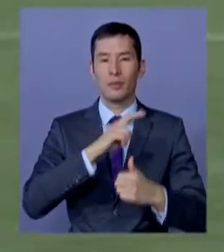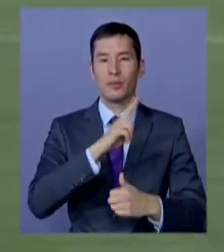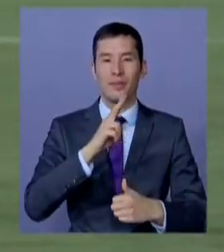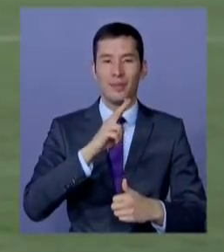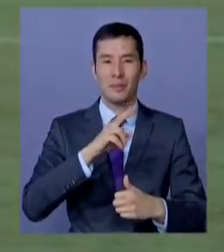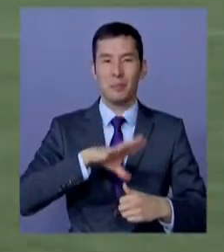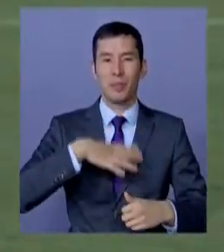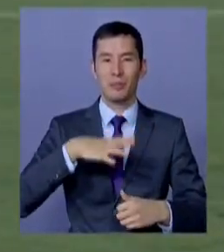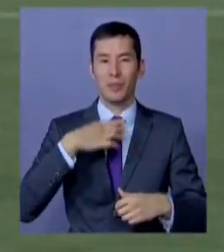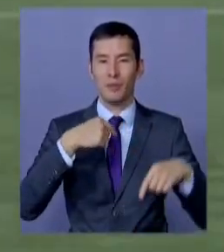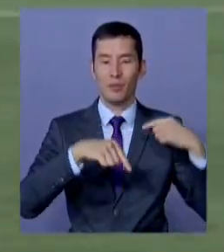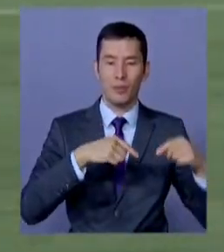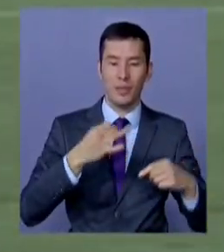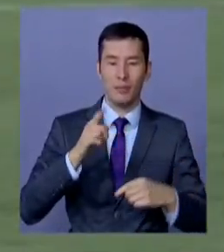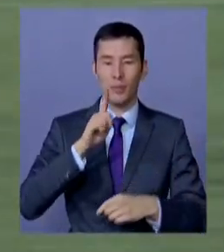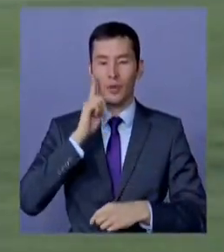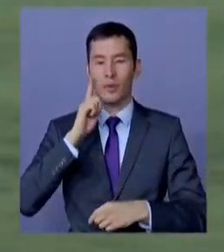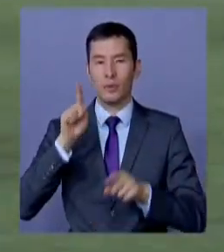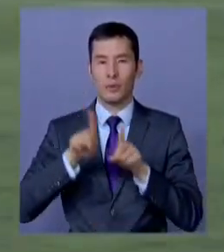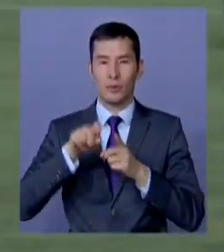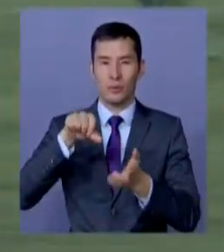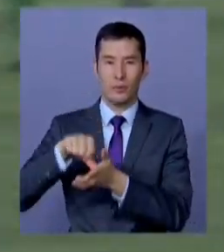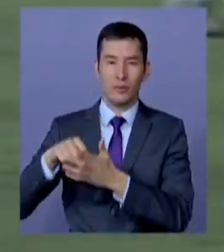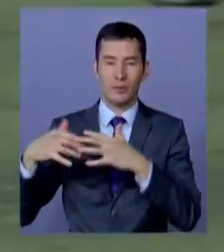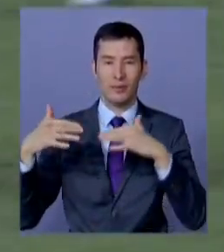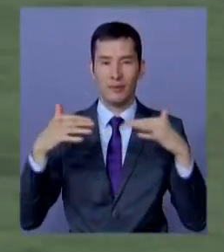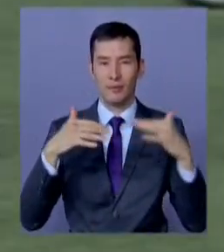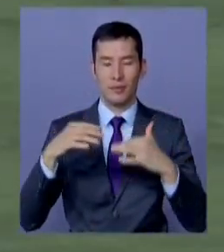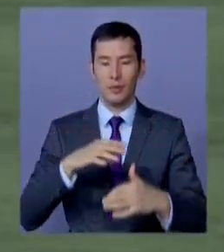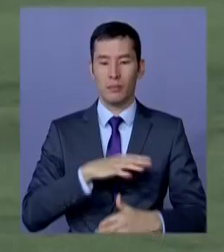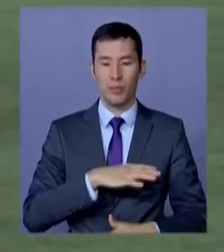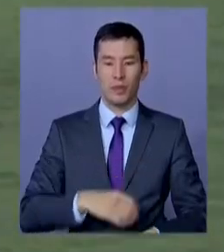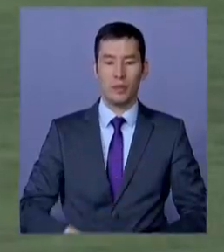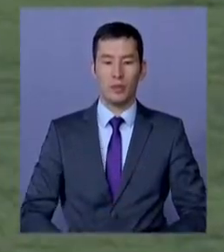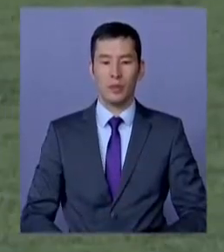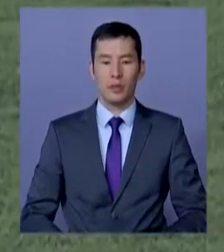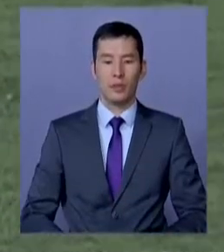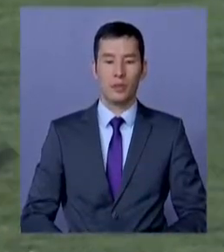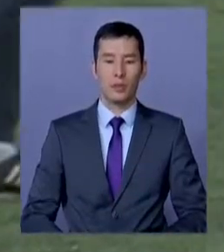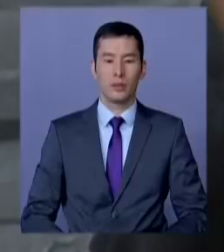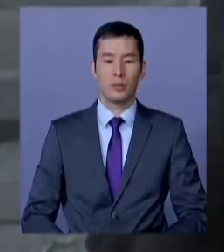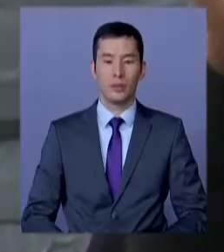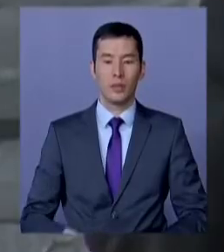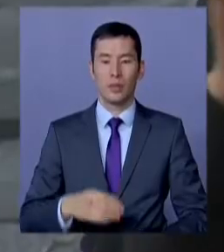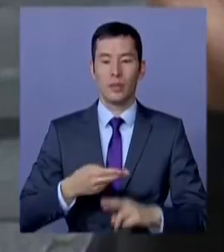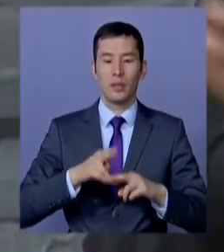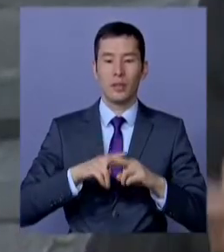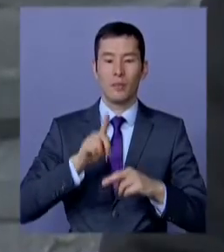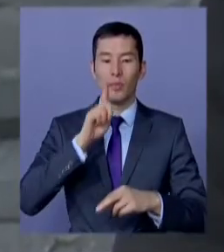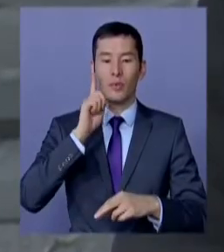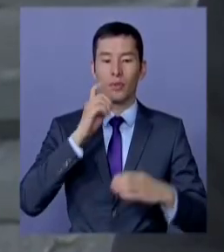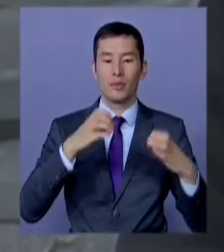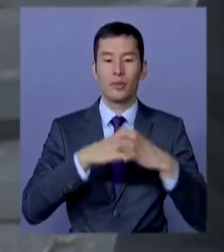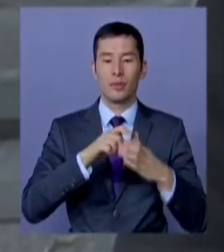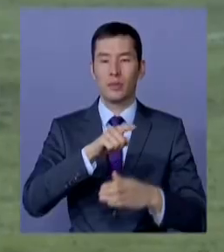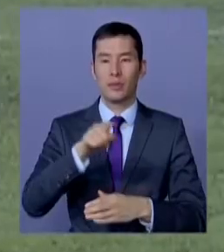жастар құрамалары да бақ сынап жатыр. Турнирдің бір ерекшелігі командалардың аты жазушының шығармаларымен аталған. Ал жастар арасындағы теңбіл